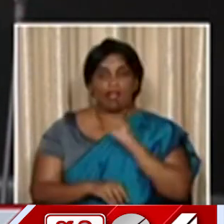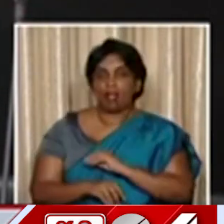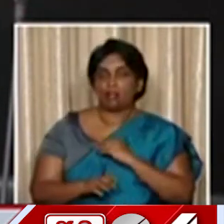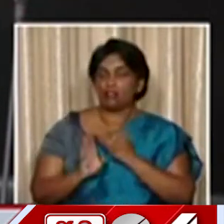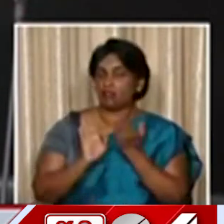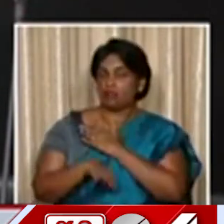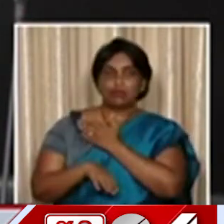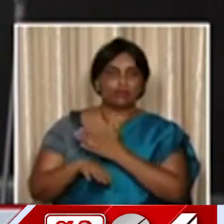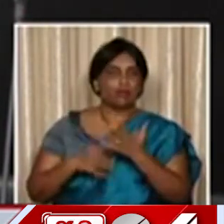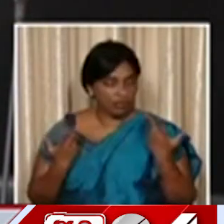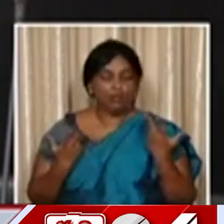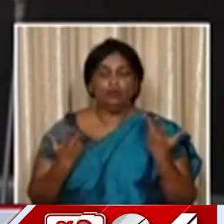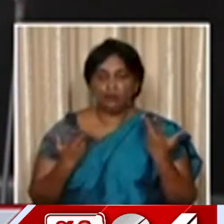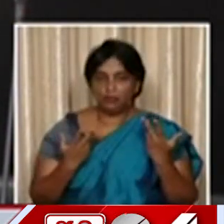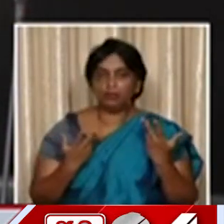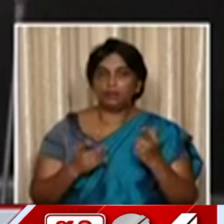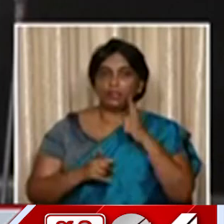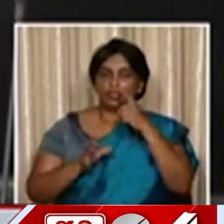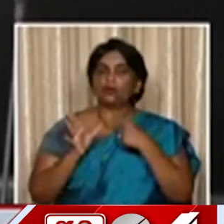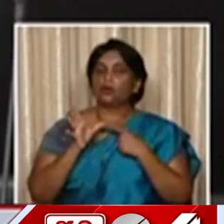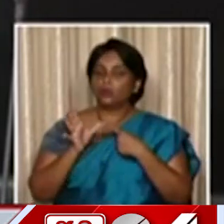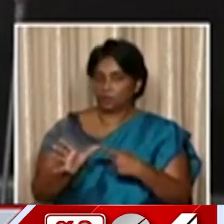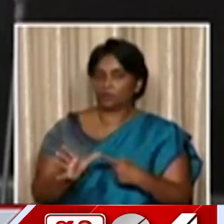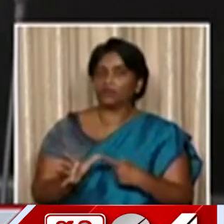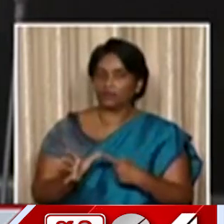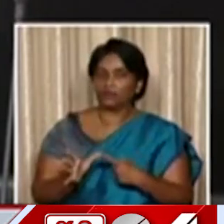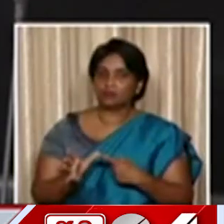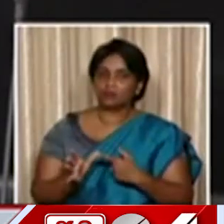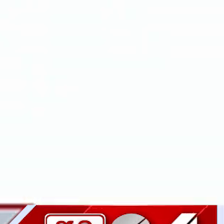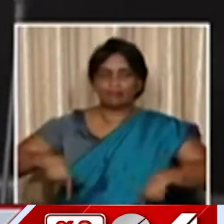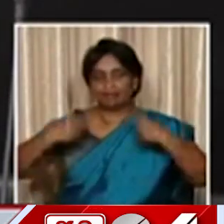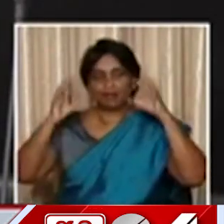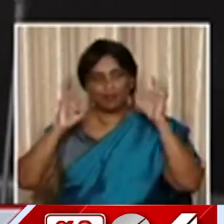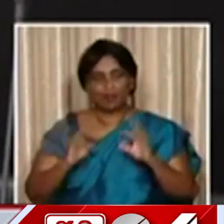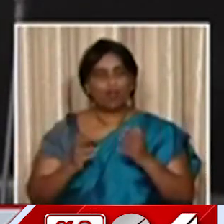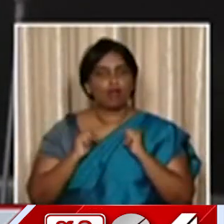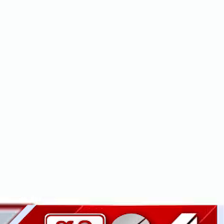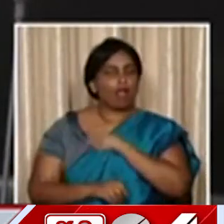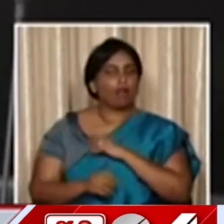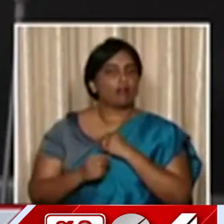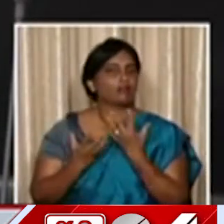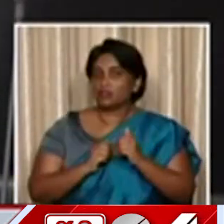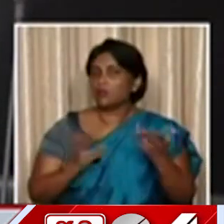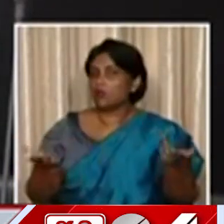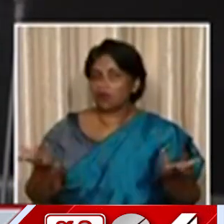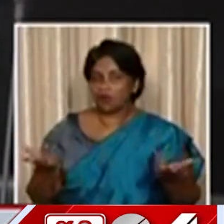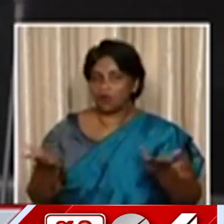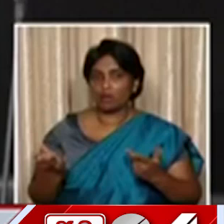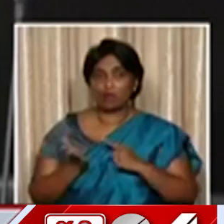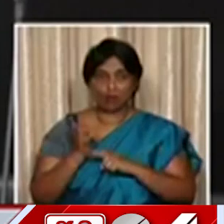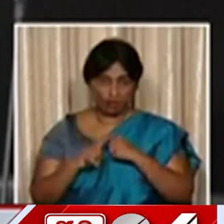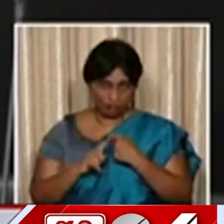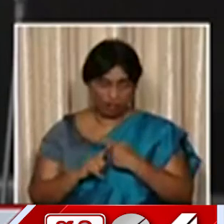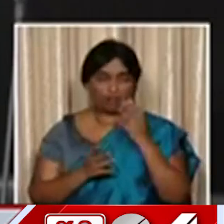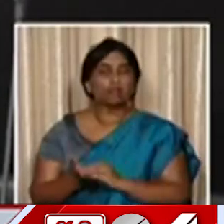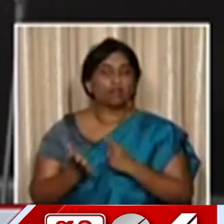පෞගිය කාලය තුලම ලැබිලා නැත්තම් ඒක උත්තරයනේ දෙන්න ඕනේ මේක කුණුවරමින් බැනගන්න නැතුව කොහොමද මේ ආදායම වැඩි කරන්නේ තා බදු පනවනවද